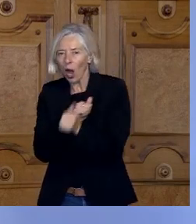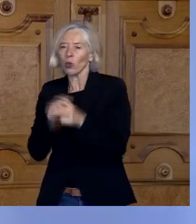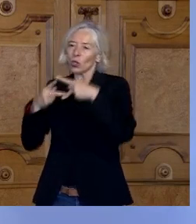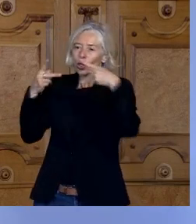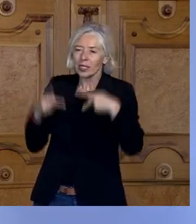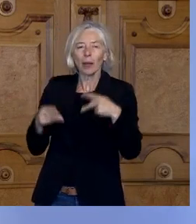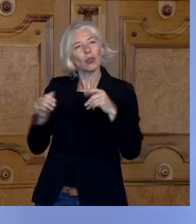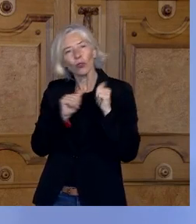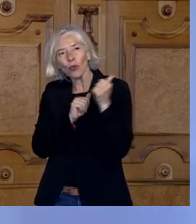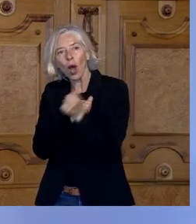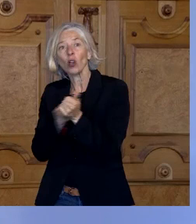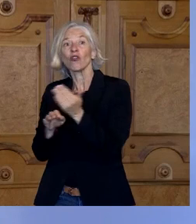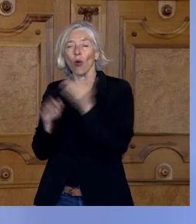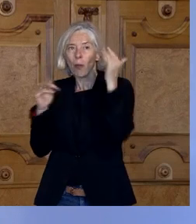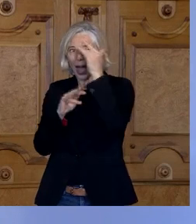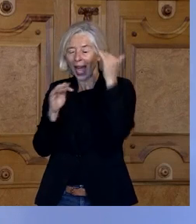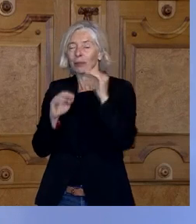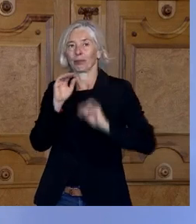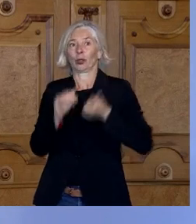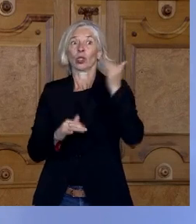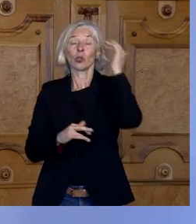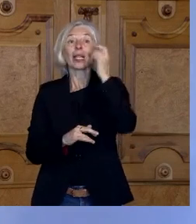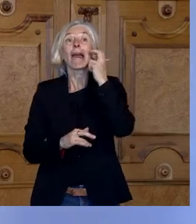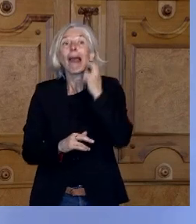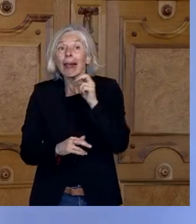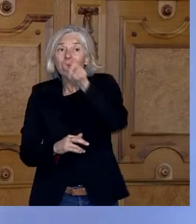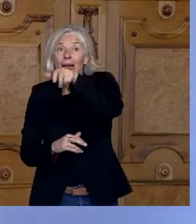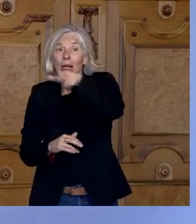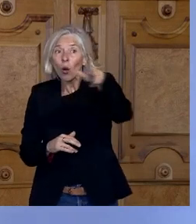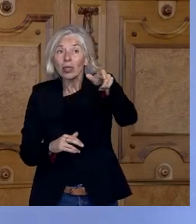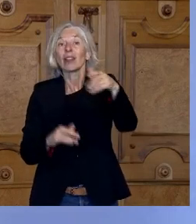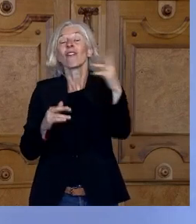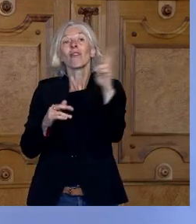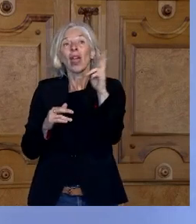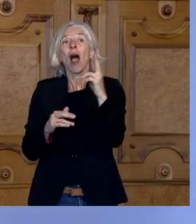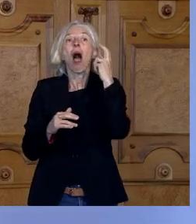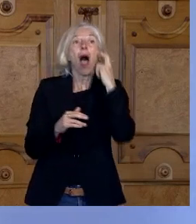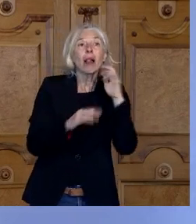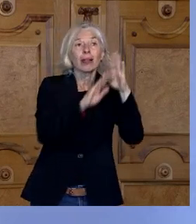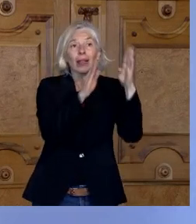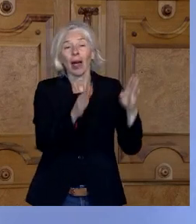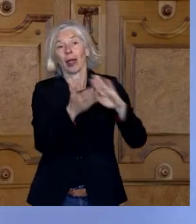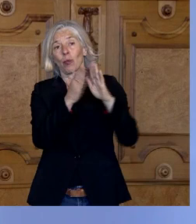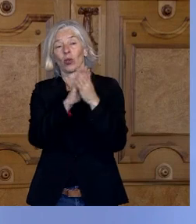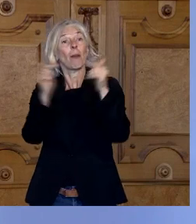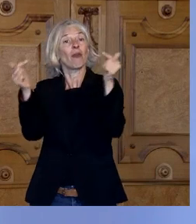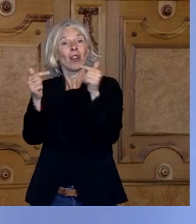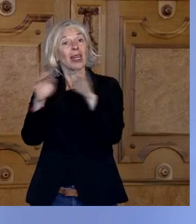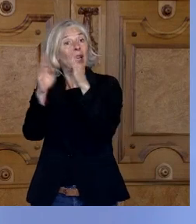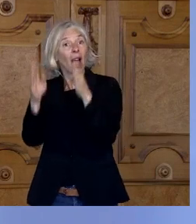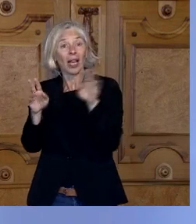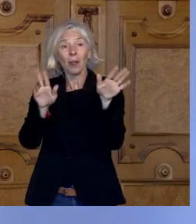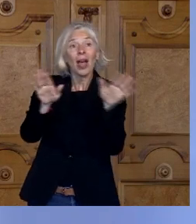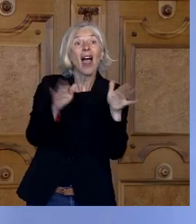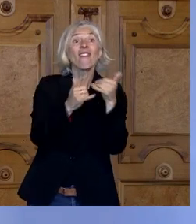wenn es dann darum geht, unsere älteren Mitbürgerinnen und Mitbürger, die vielleicht eben im Pflege- oder im Altenheim untergebracht sind, wie da dann eben auch